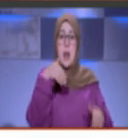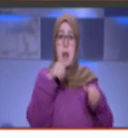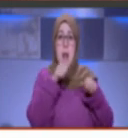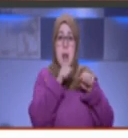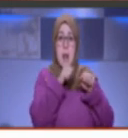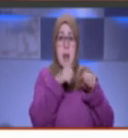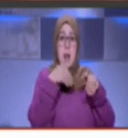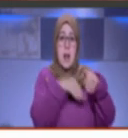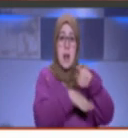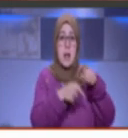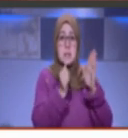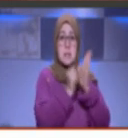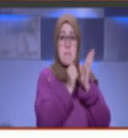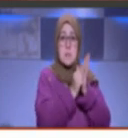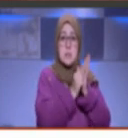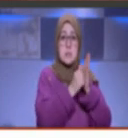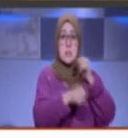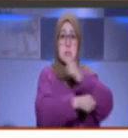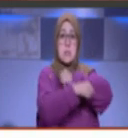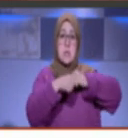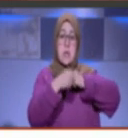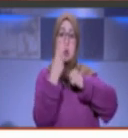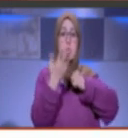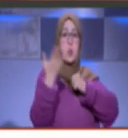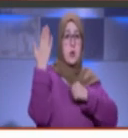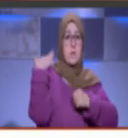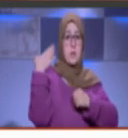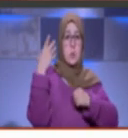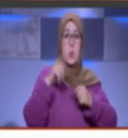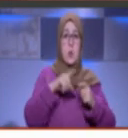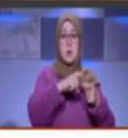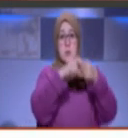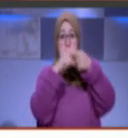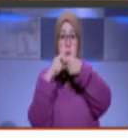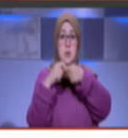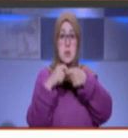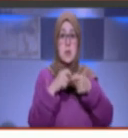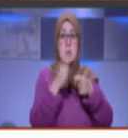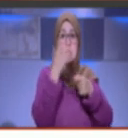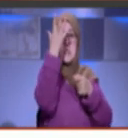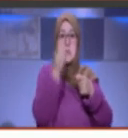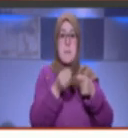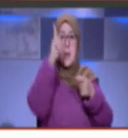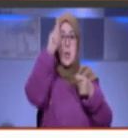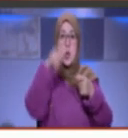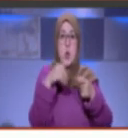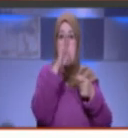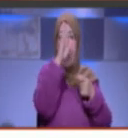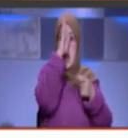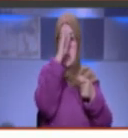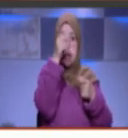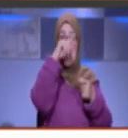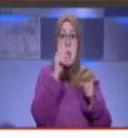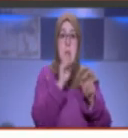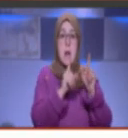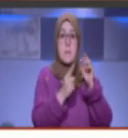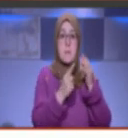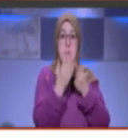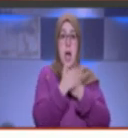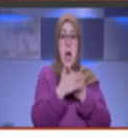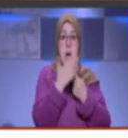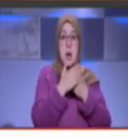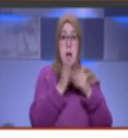للعزل المنزلي خلال الأسبوعين الماضيين قد نقل مساء الاثنين إلى العناية المركزة في مستشفى سانت